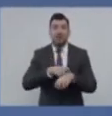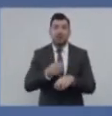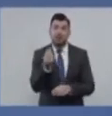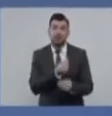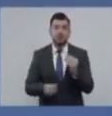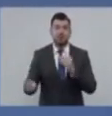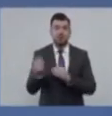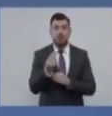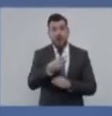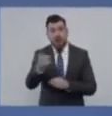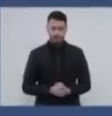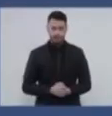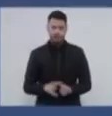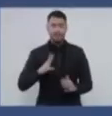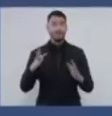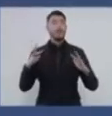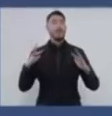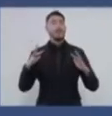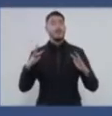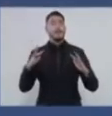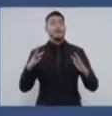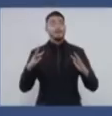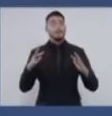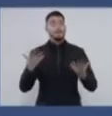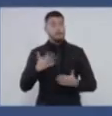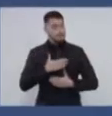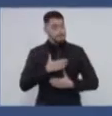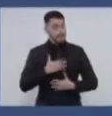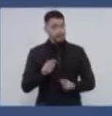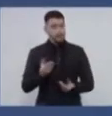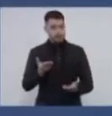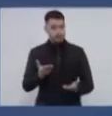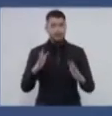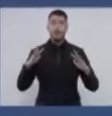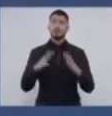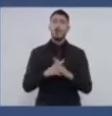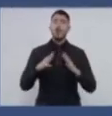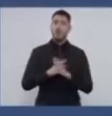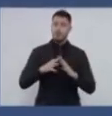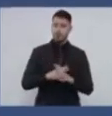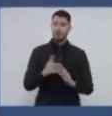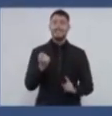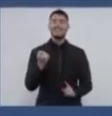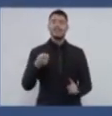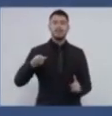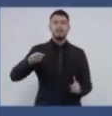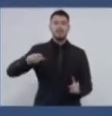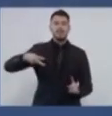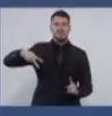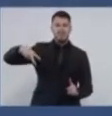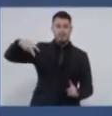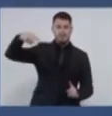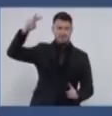όσους πλήττονται περισσότερο οι παρεμβάσεις της κυβέρνησης είναι η πρώτη παρέμβαση αυξάνουμε την επιδότηση του ρεύματος η